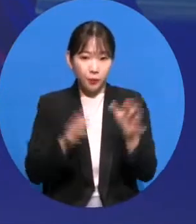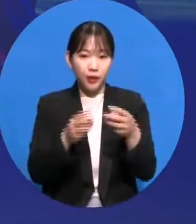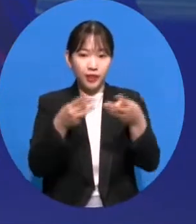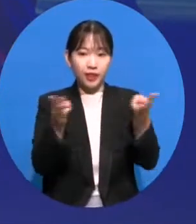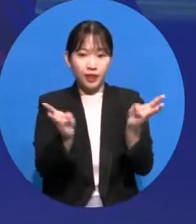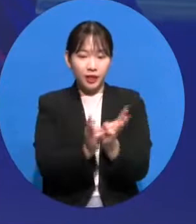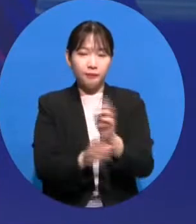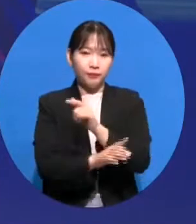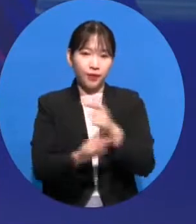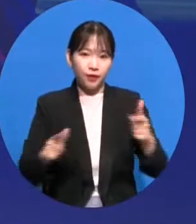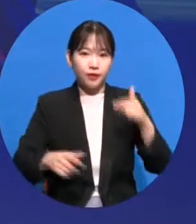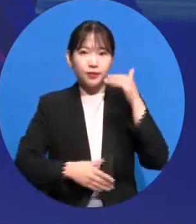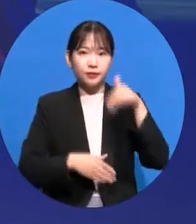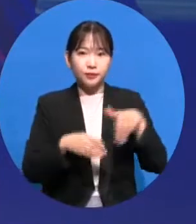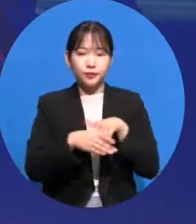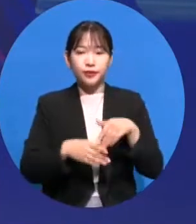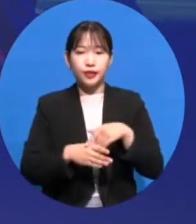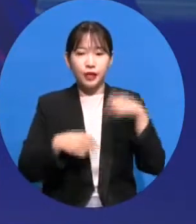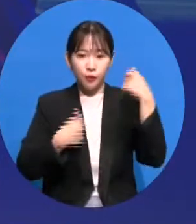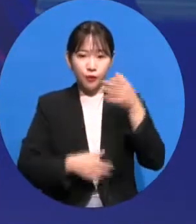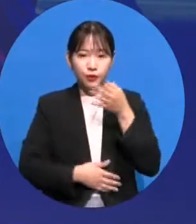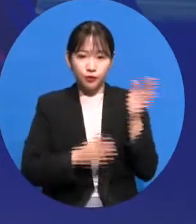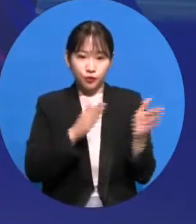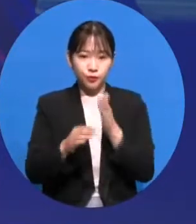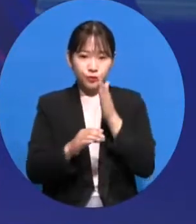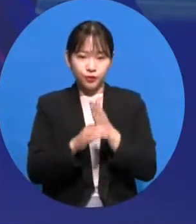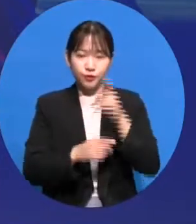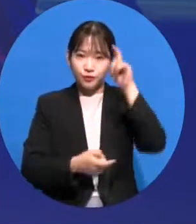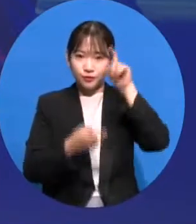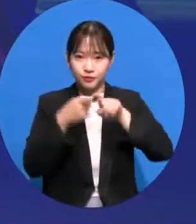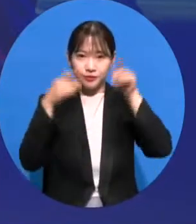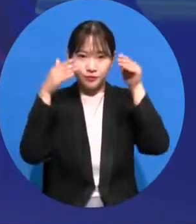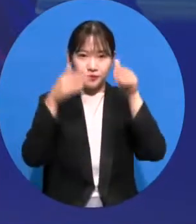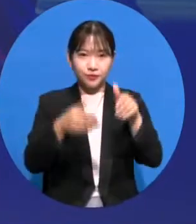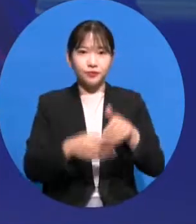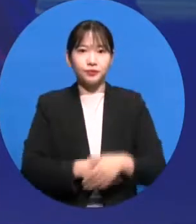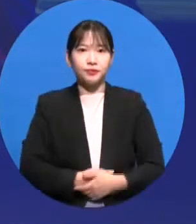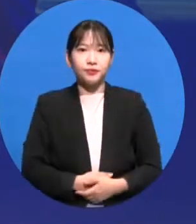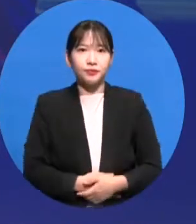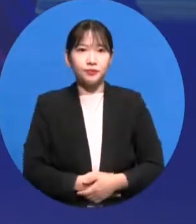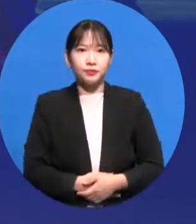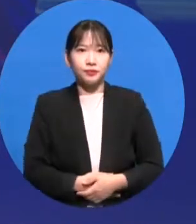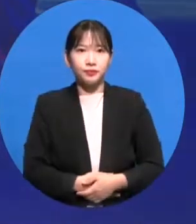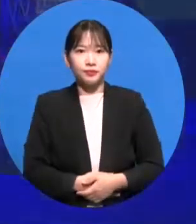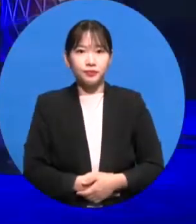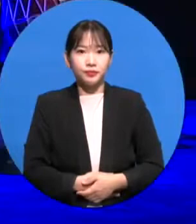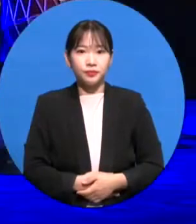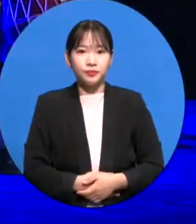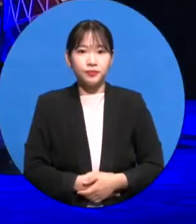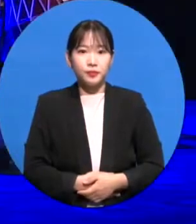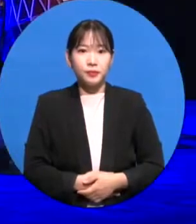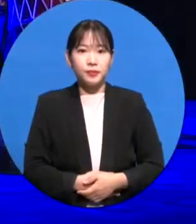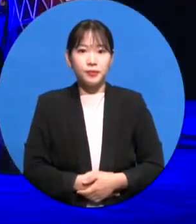팀들이 다양한 문화 공연을 준비하고 있어 관심이 모아지고 있습니다. 박정우 기자입니다.